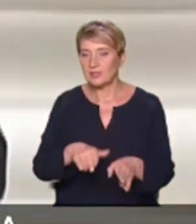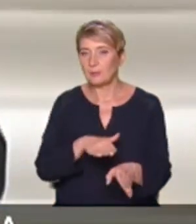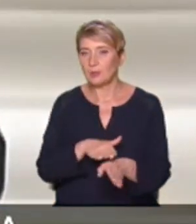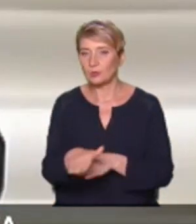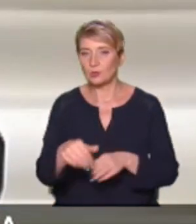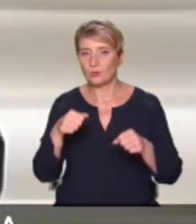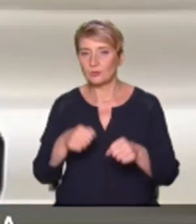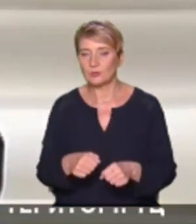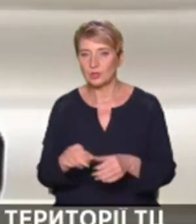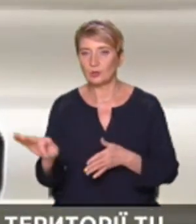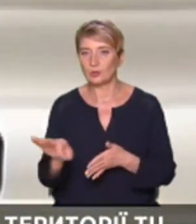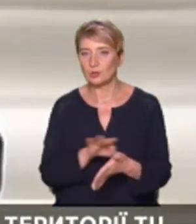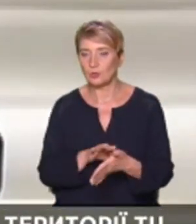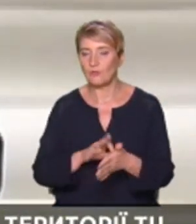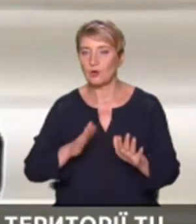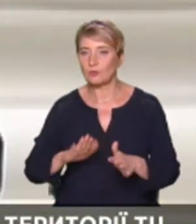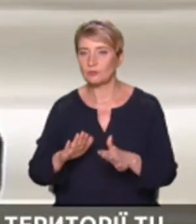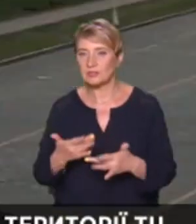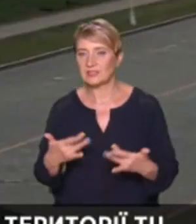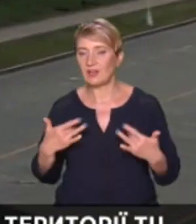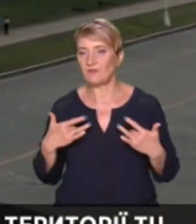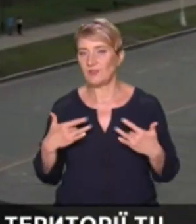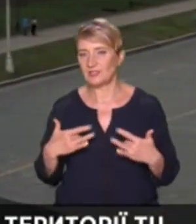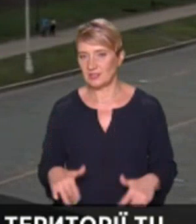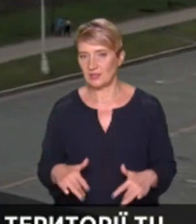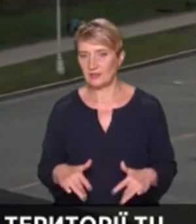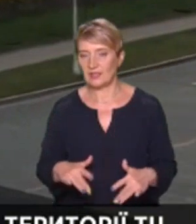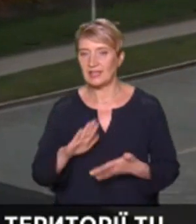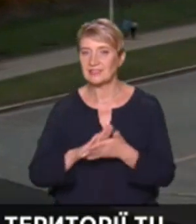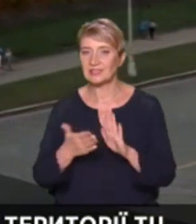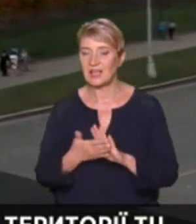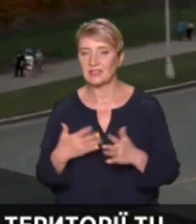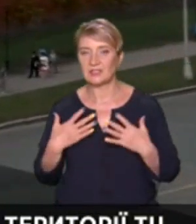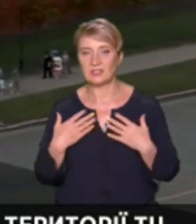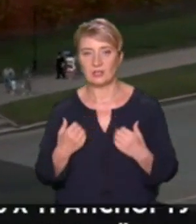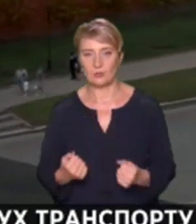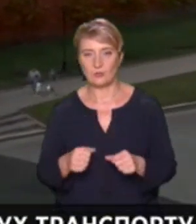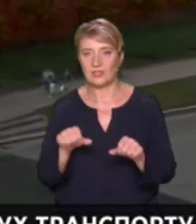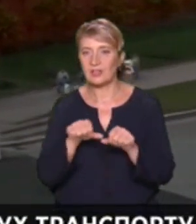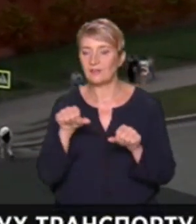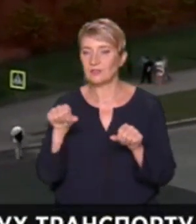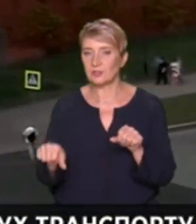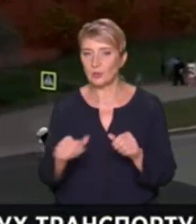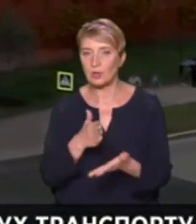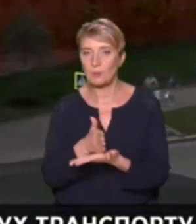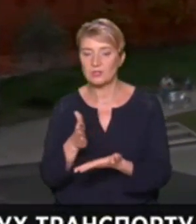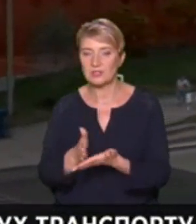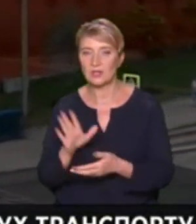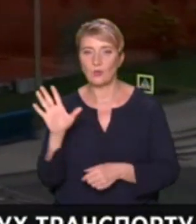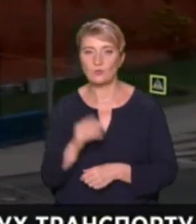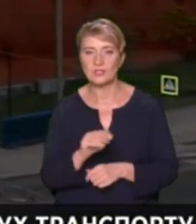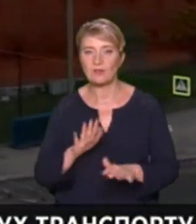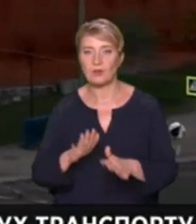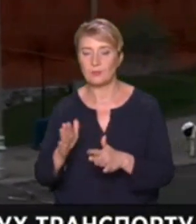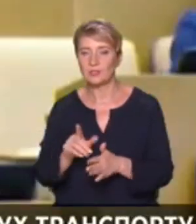повноважень достроково у разі відставки, стану здоров'я чи відсторонення від посади. В усіх цих випадках